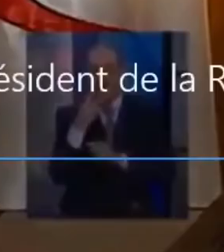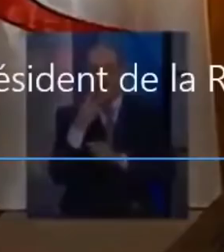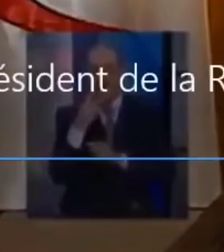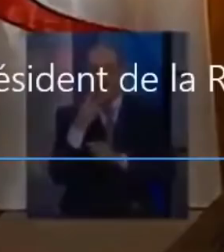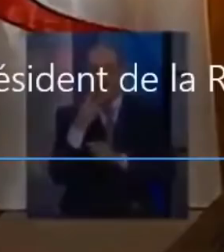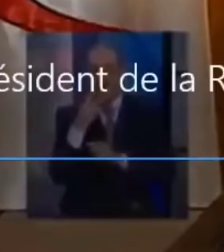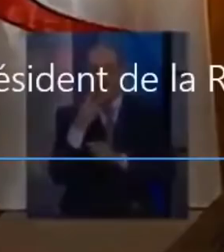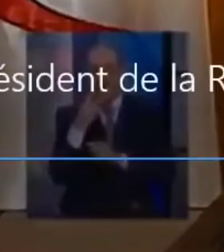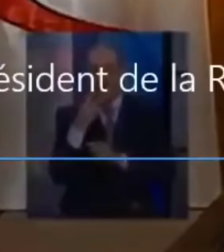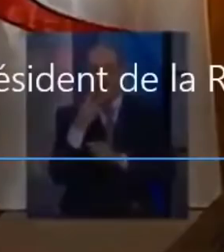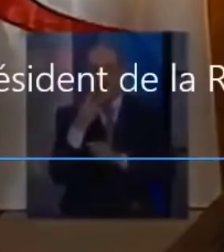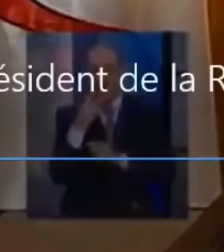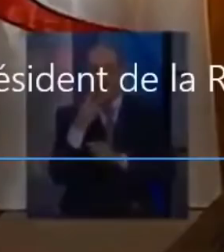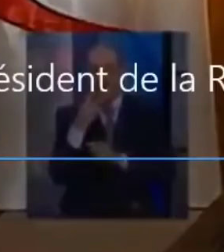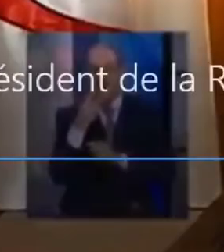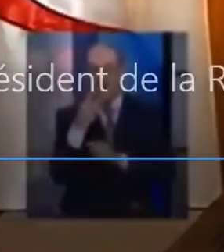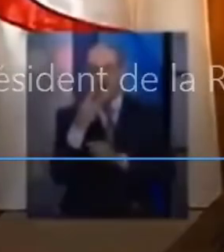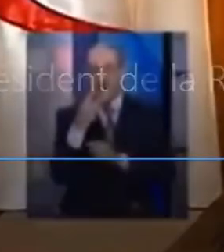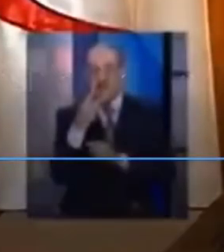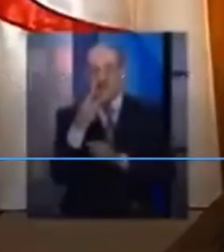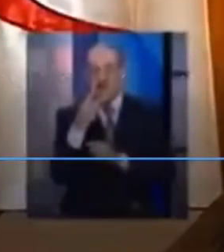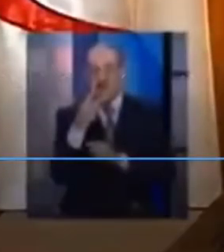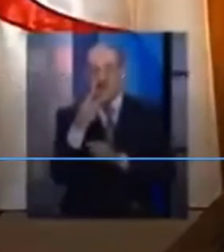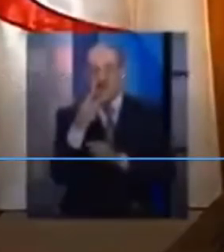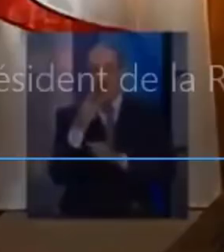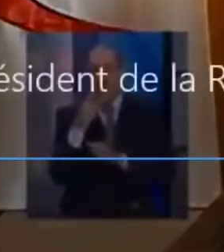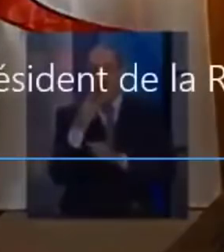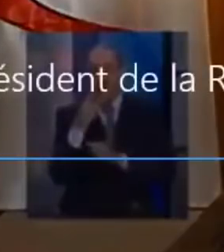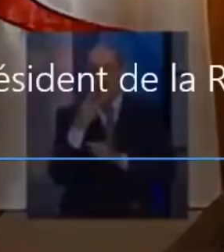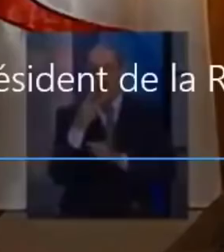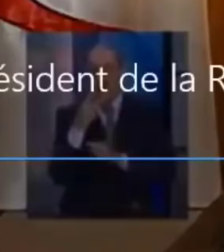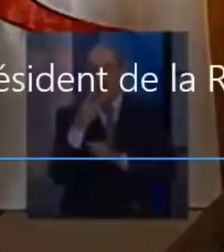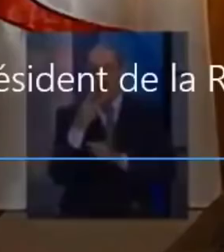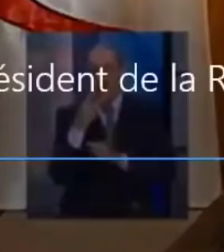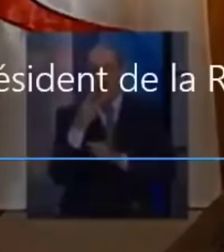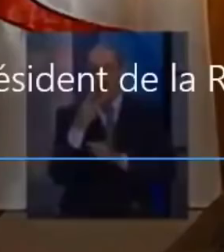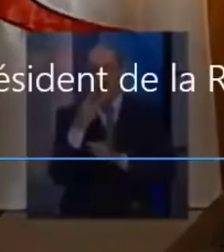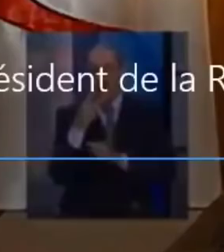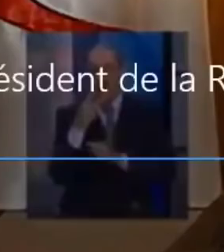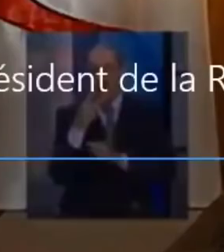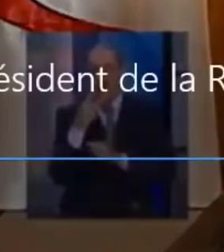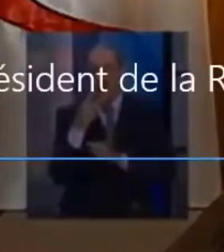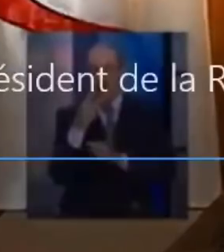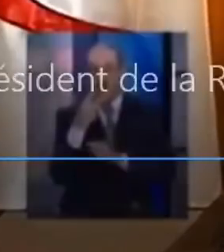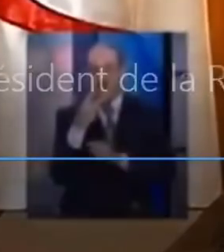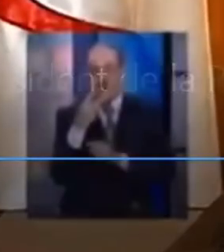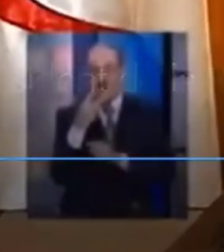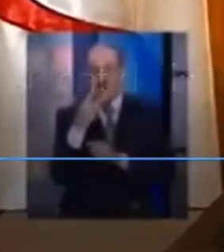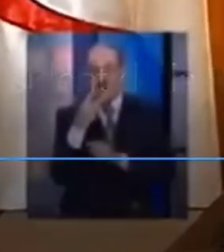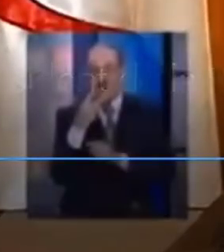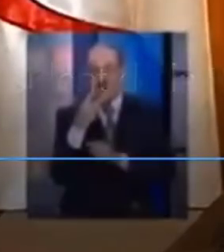2019. أولا لاحظوا باش نعت الحراك هذا رئيس ديال الدولة، نعت الحراك